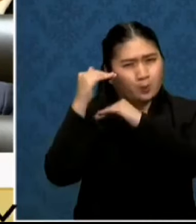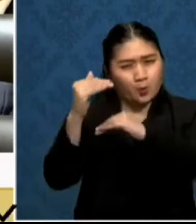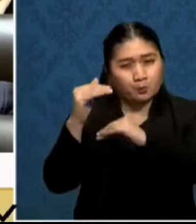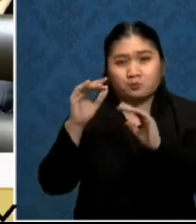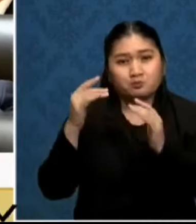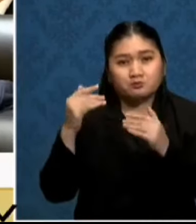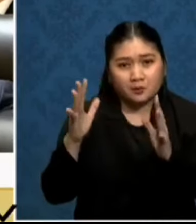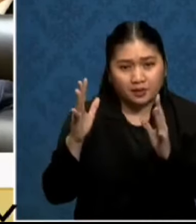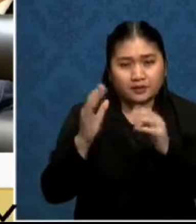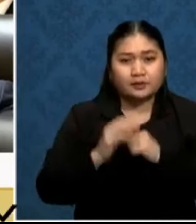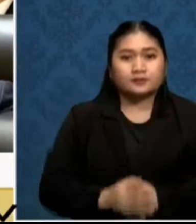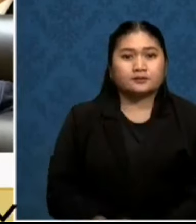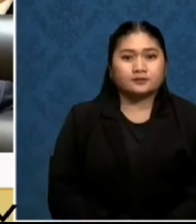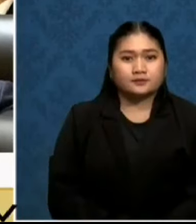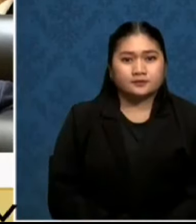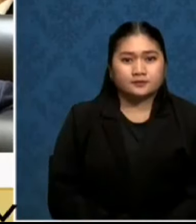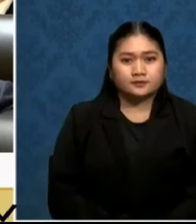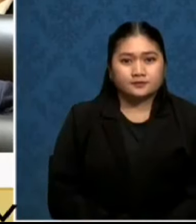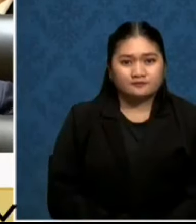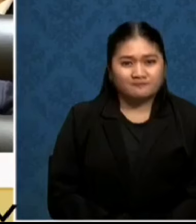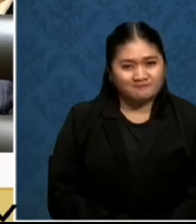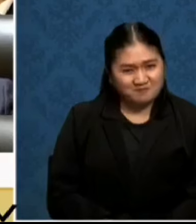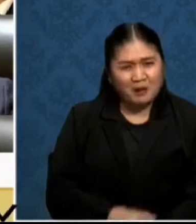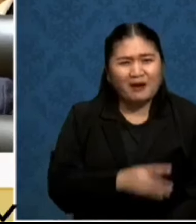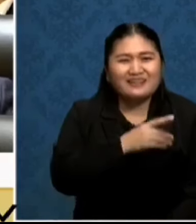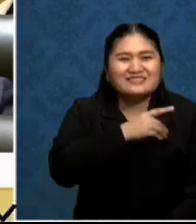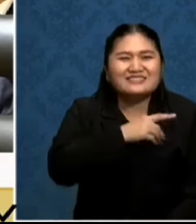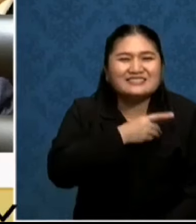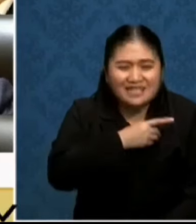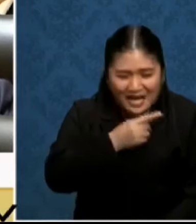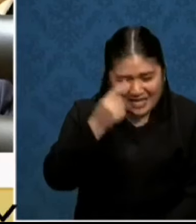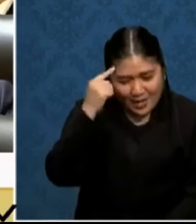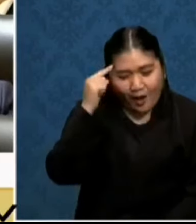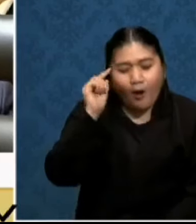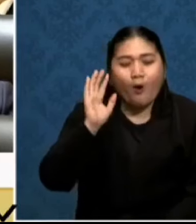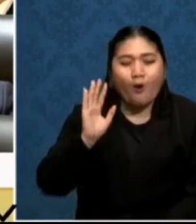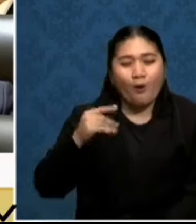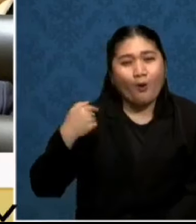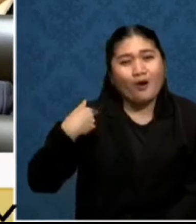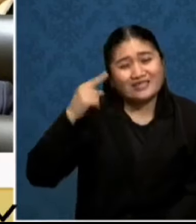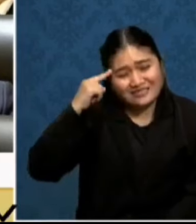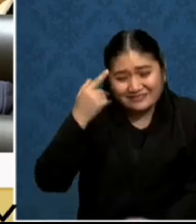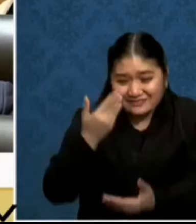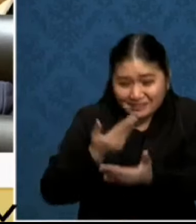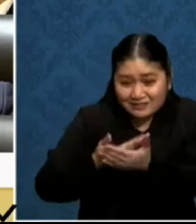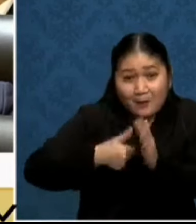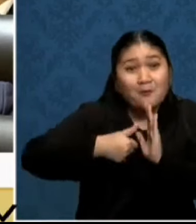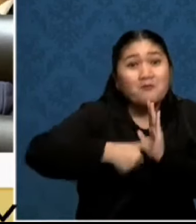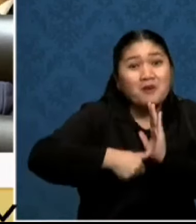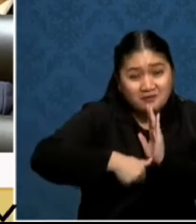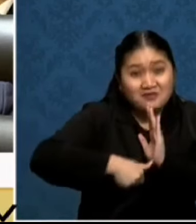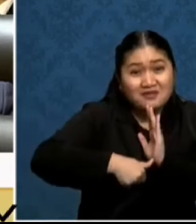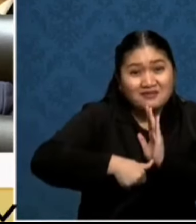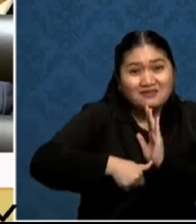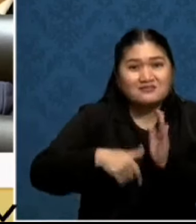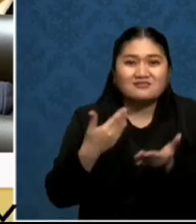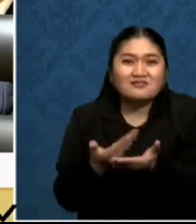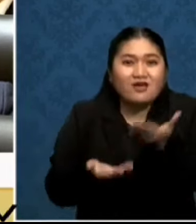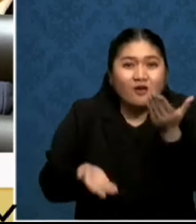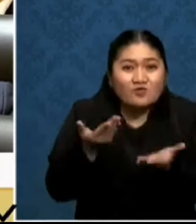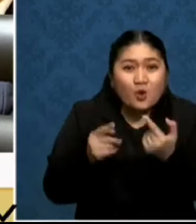ในประมาณการดีใจคิดไปอย่างน้อยก็จะมีเงินภาษีหรือเงินที่เกิด